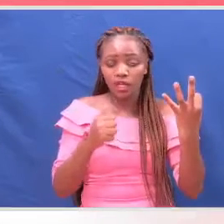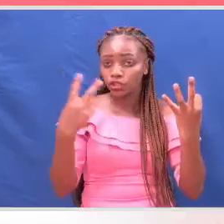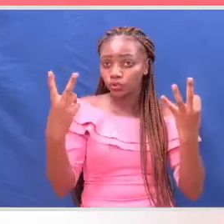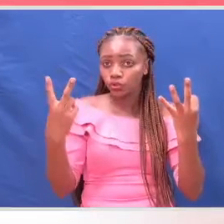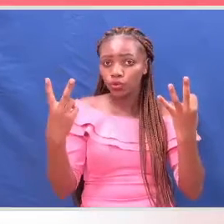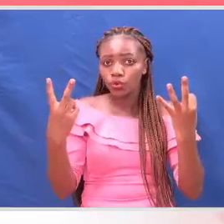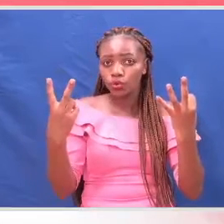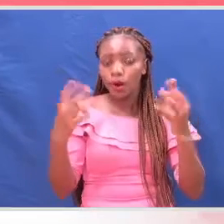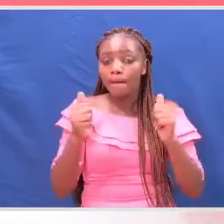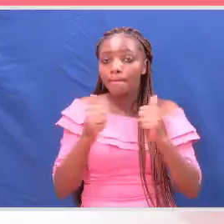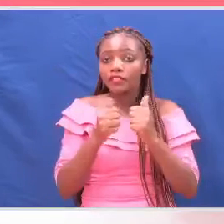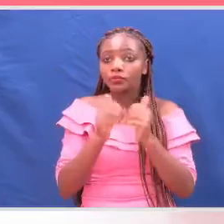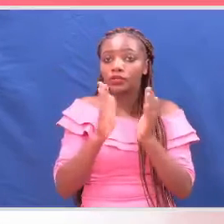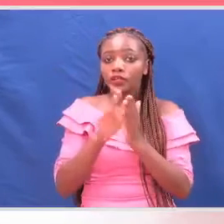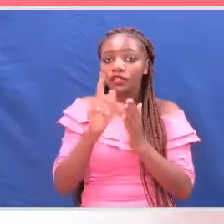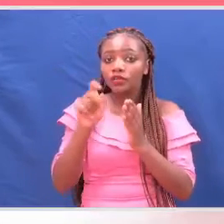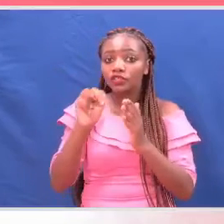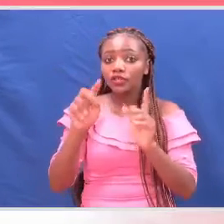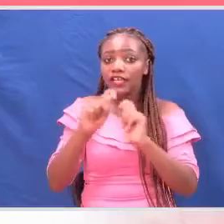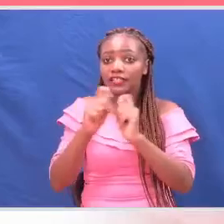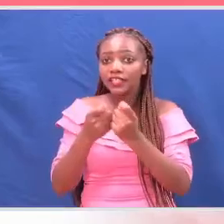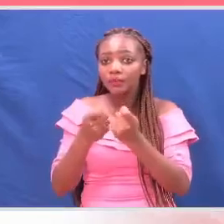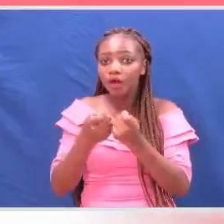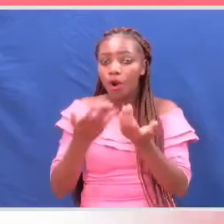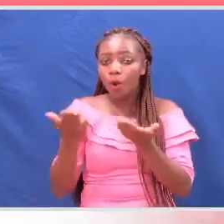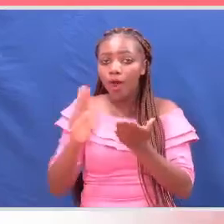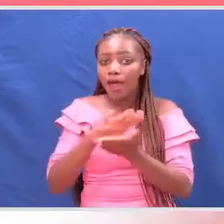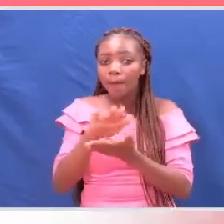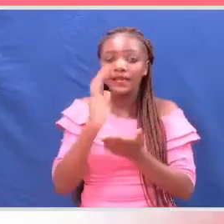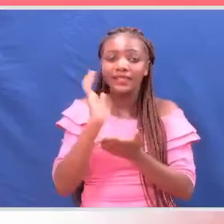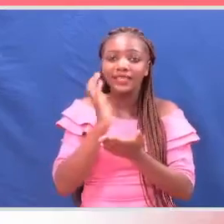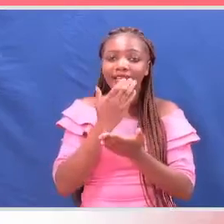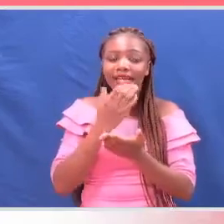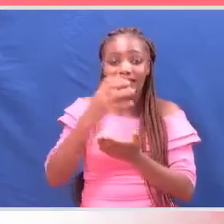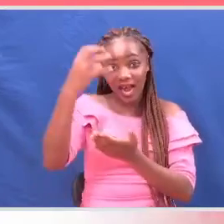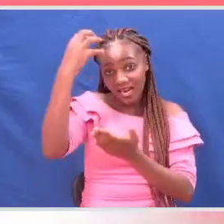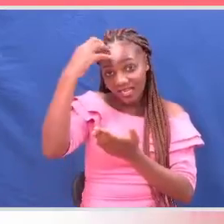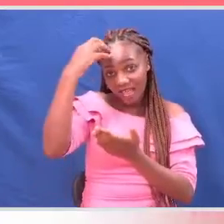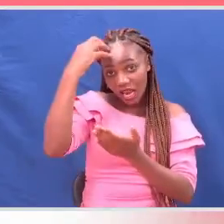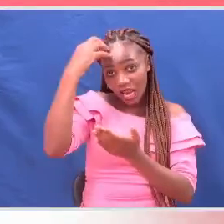na Trans Nzoia Falcons katika uga wa Kenyatta mjini Kitale.